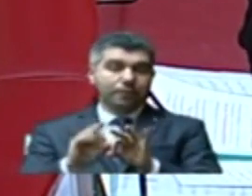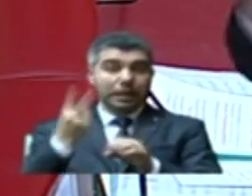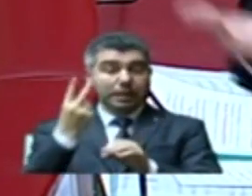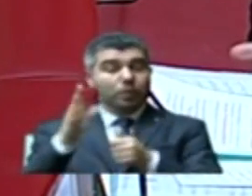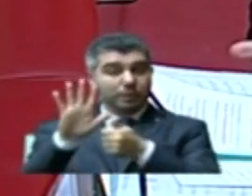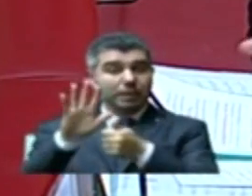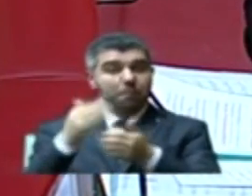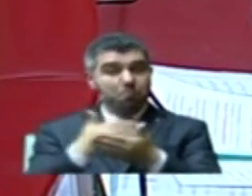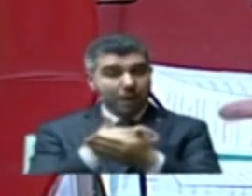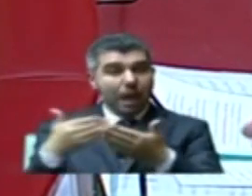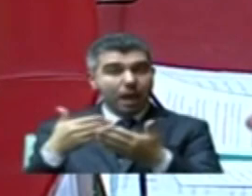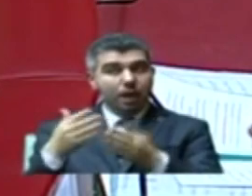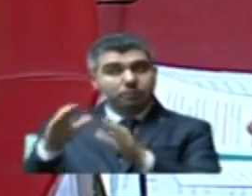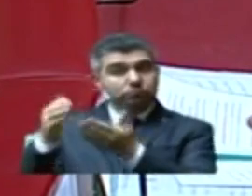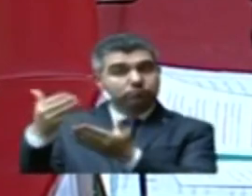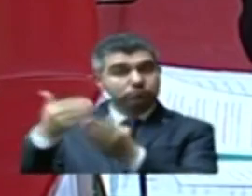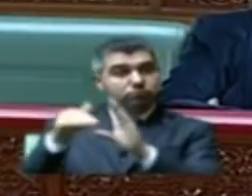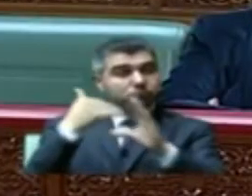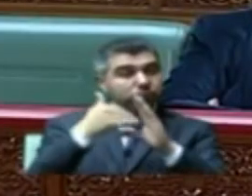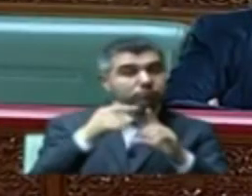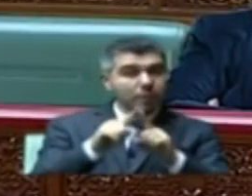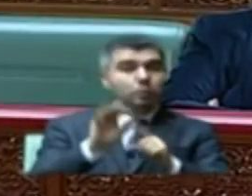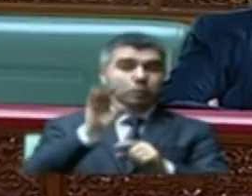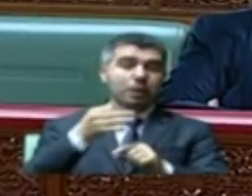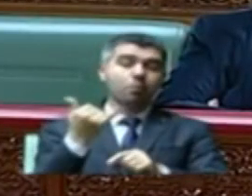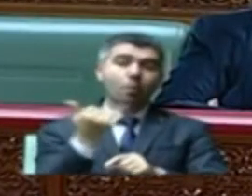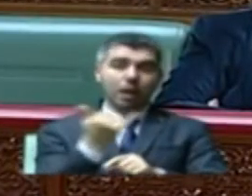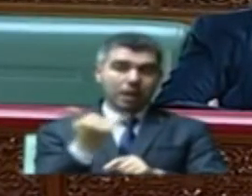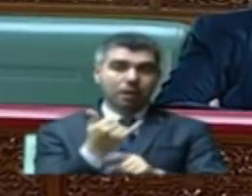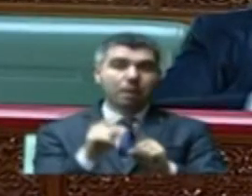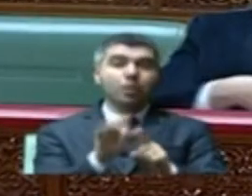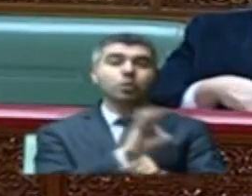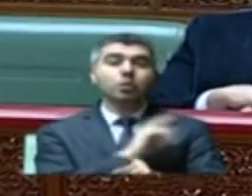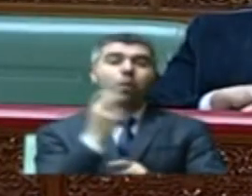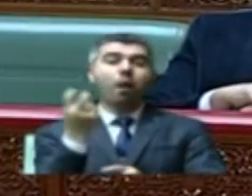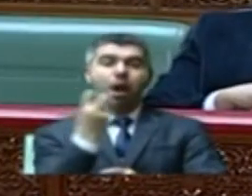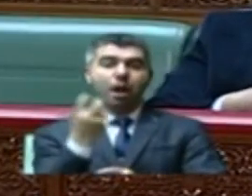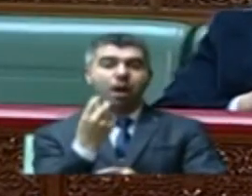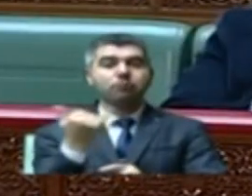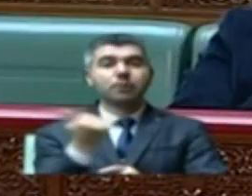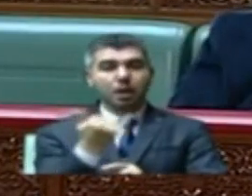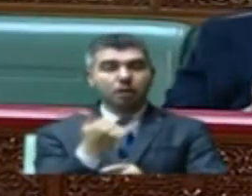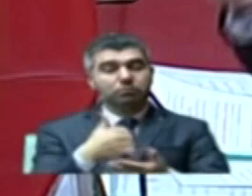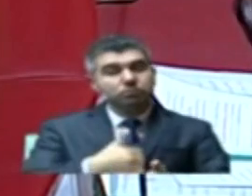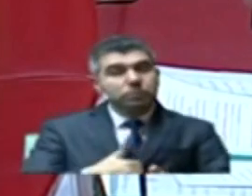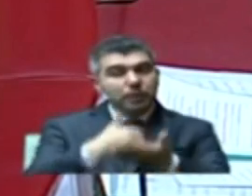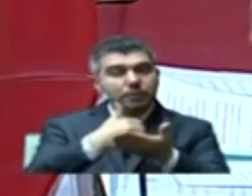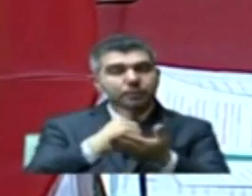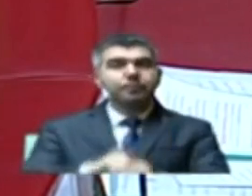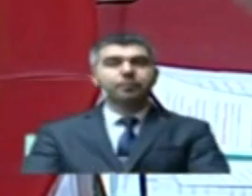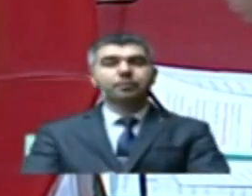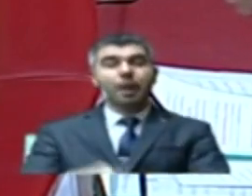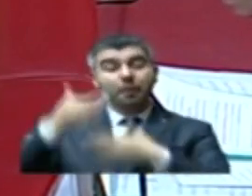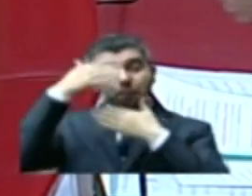المعادله، راه تقريبا يا مداخل السياحه. فاذا هذه خطوه مهمه بدات الان، خصنا ندعموها ونقويوها. ومغاربه العالم